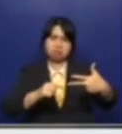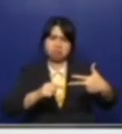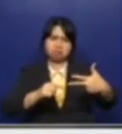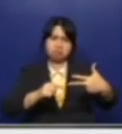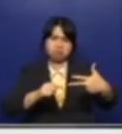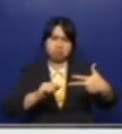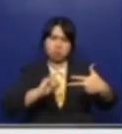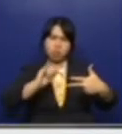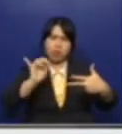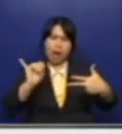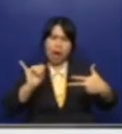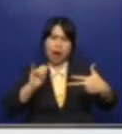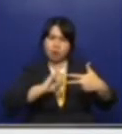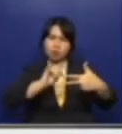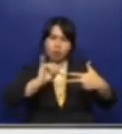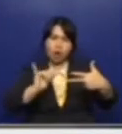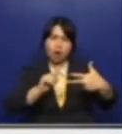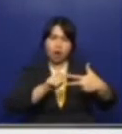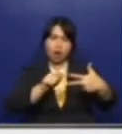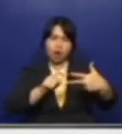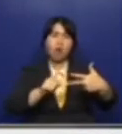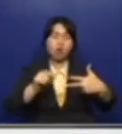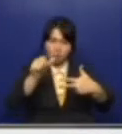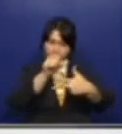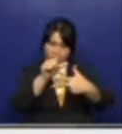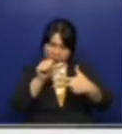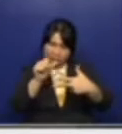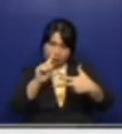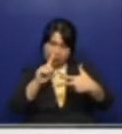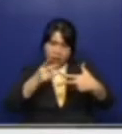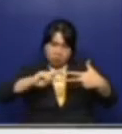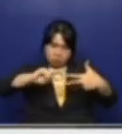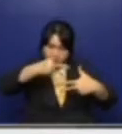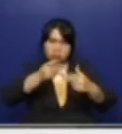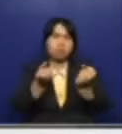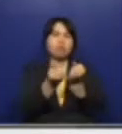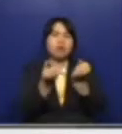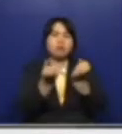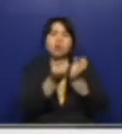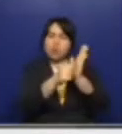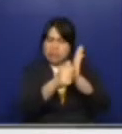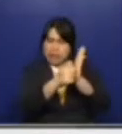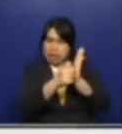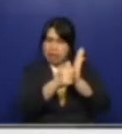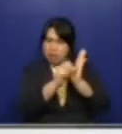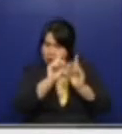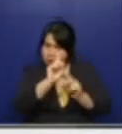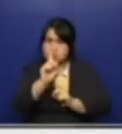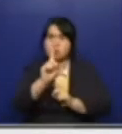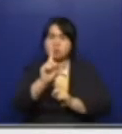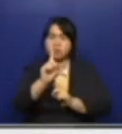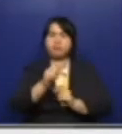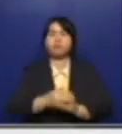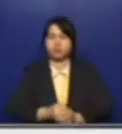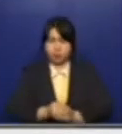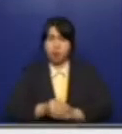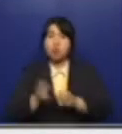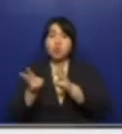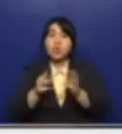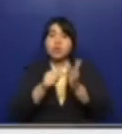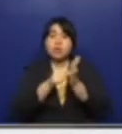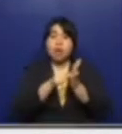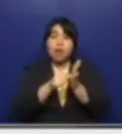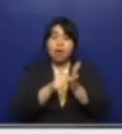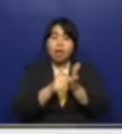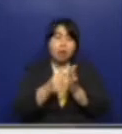กต้องแก้ไขกฎหมายก่อนครับท่านประธานแล้ววิธีการแก้ที่เราเคยดำ